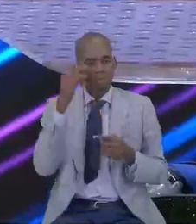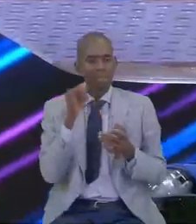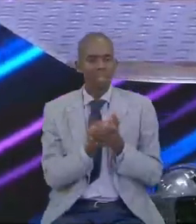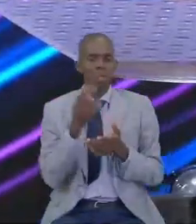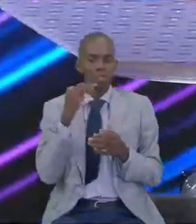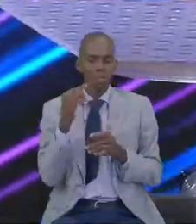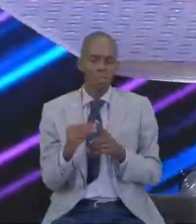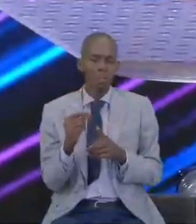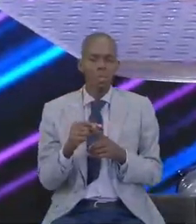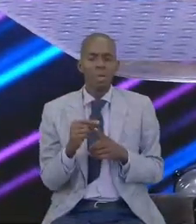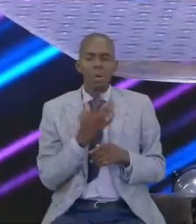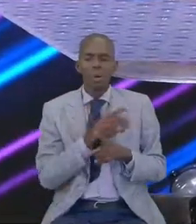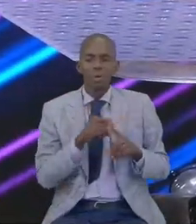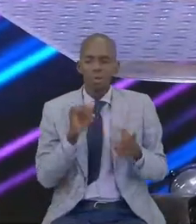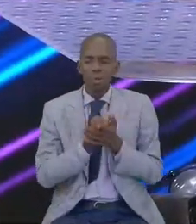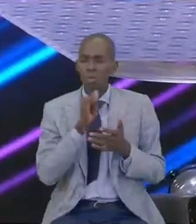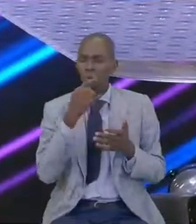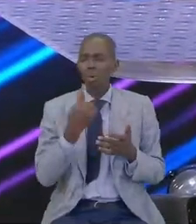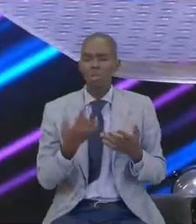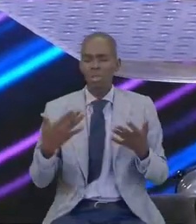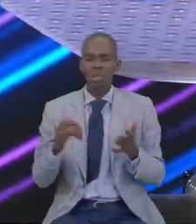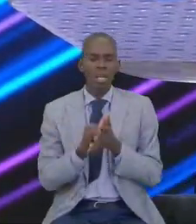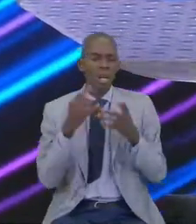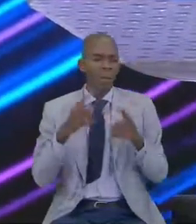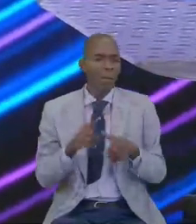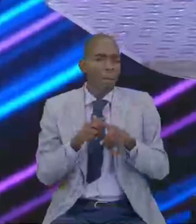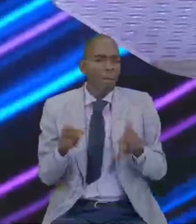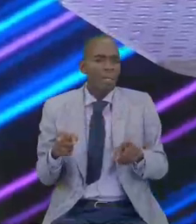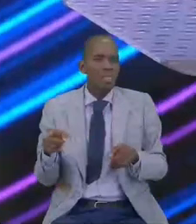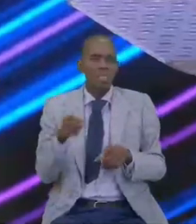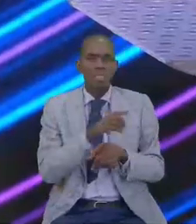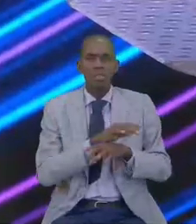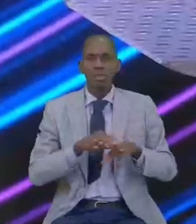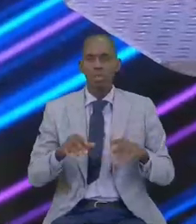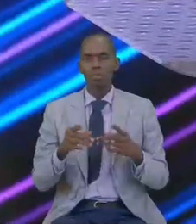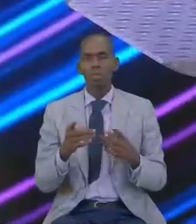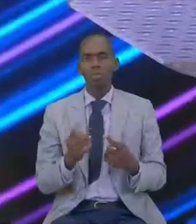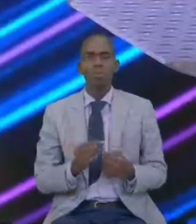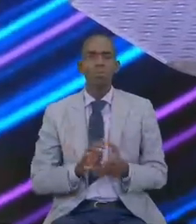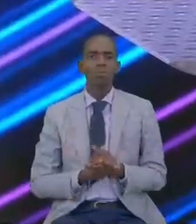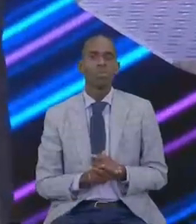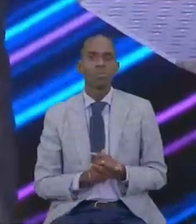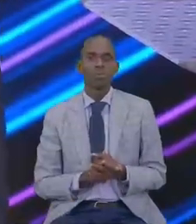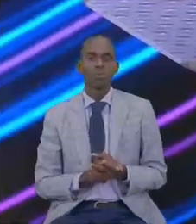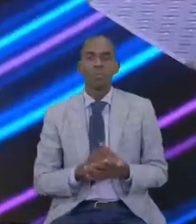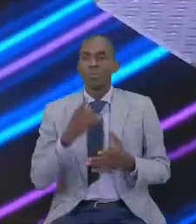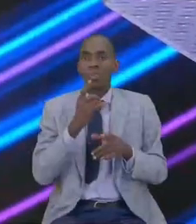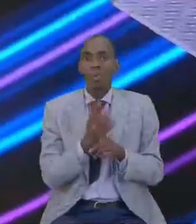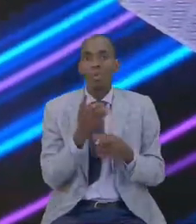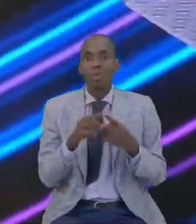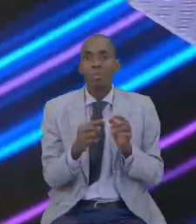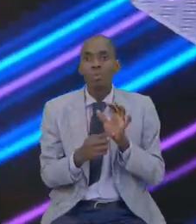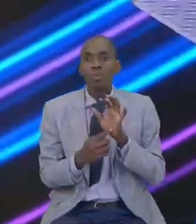bon pour eux. Alors, ils ne viennent pas. Ils n'ont pas quitté l'église. Ils veulent seulement montrer au